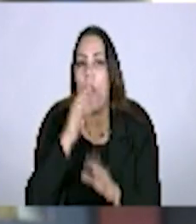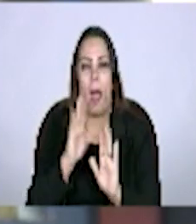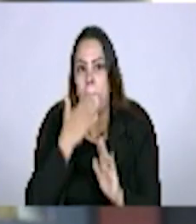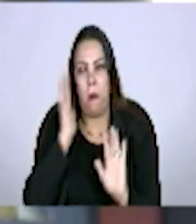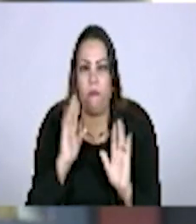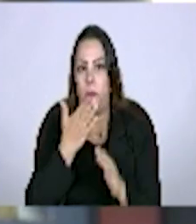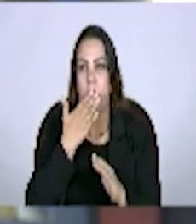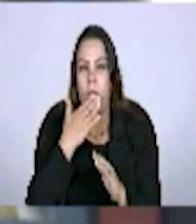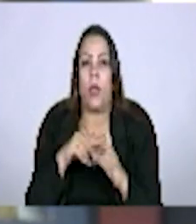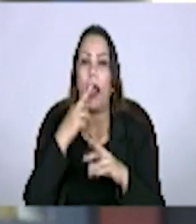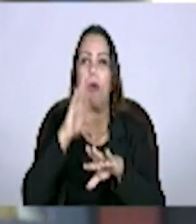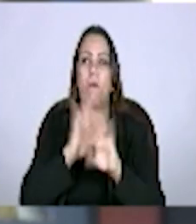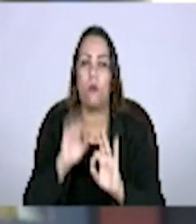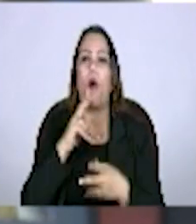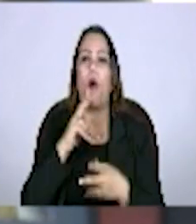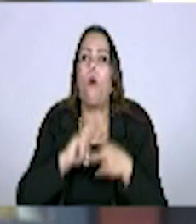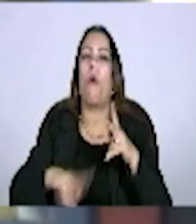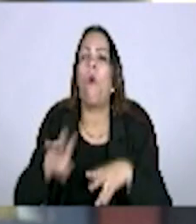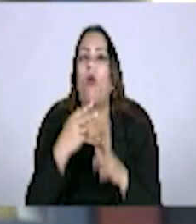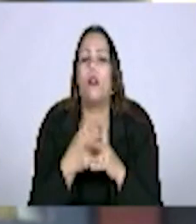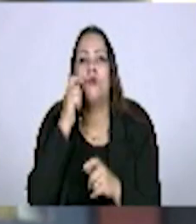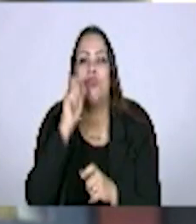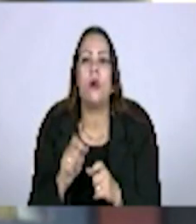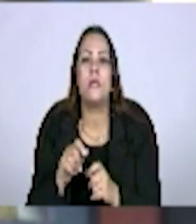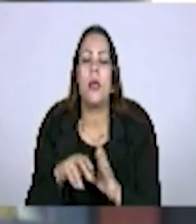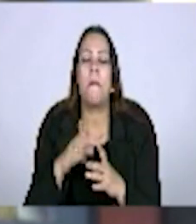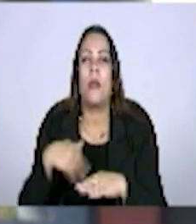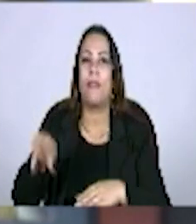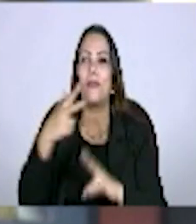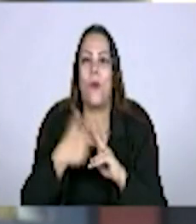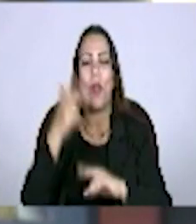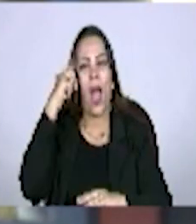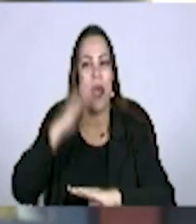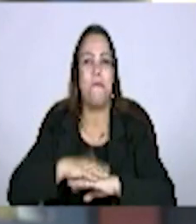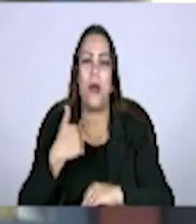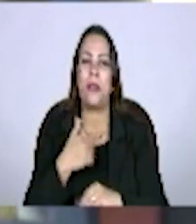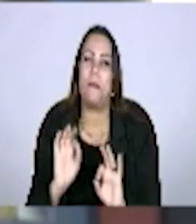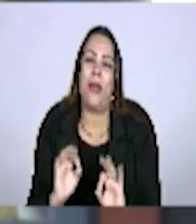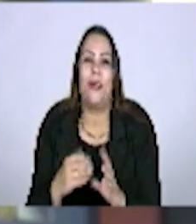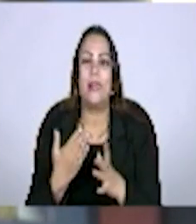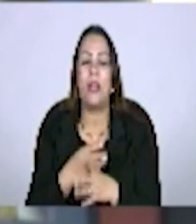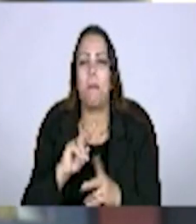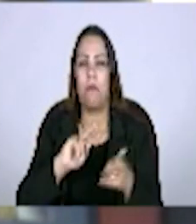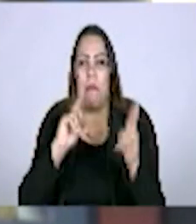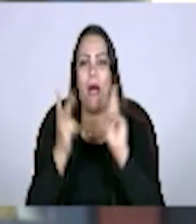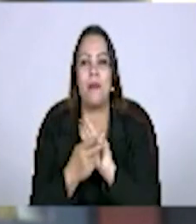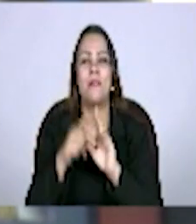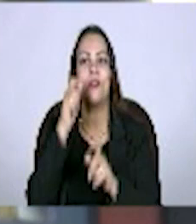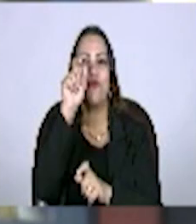فيه يعني دي كلها امور بتخلي الشخص محل تقدير عند الاخرين بعكس